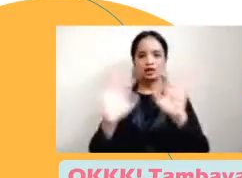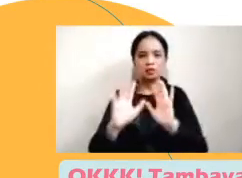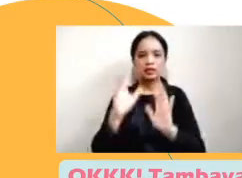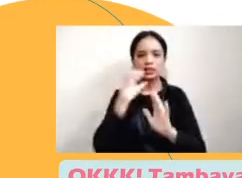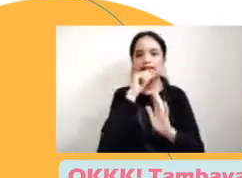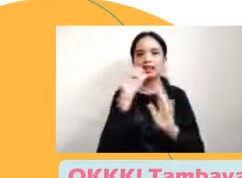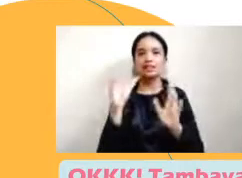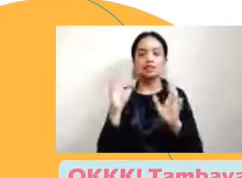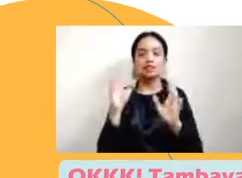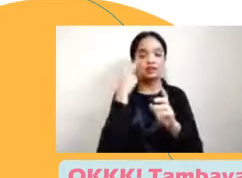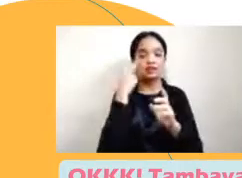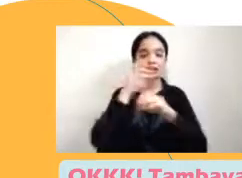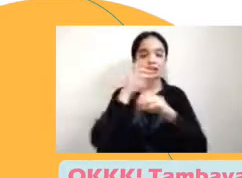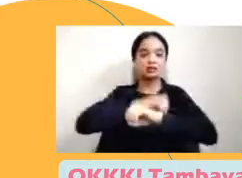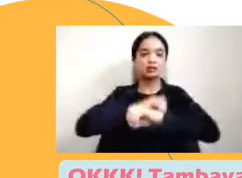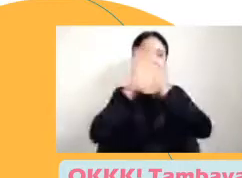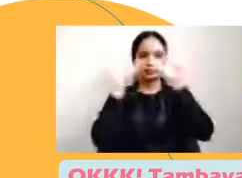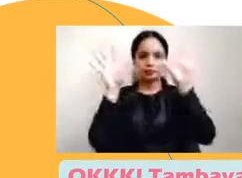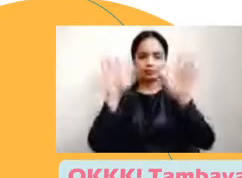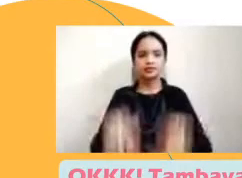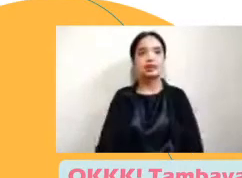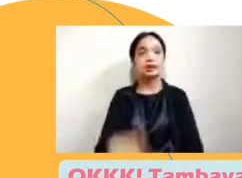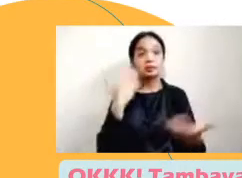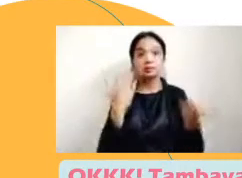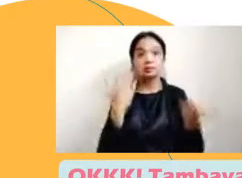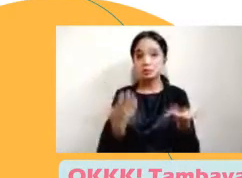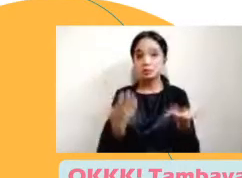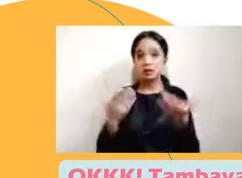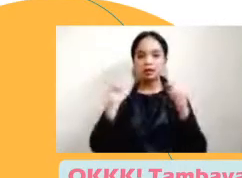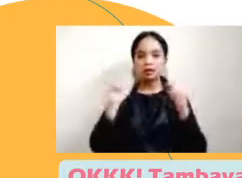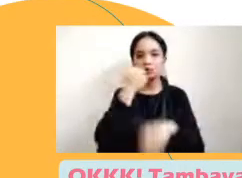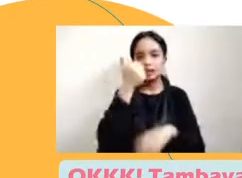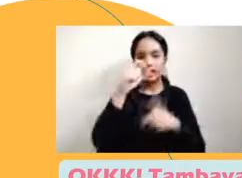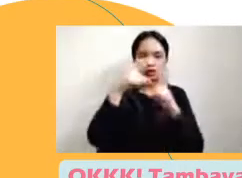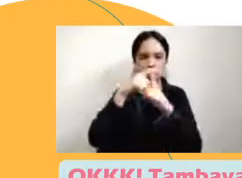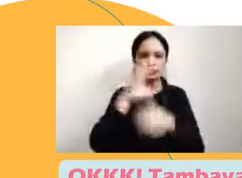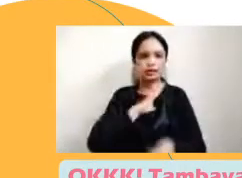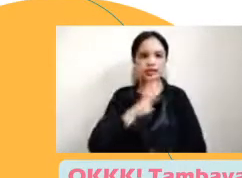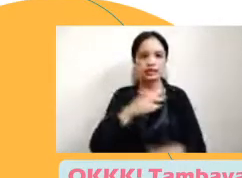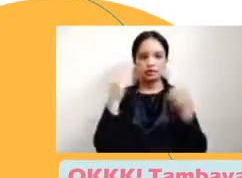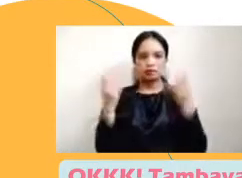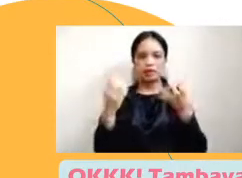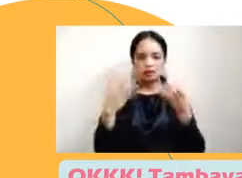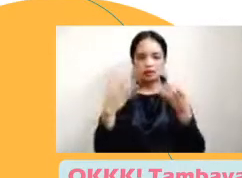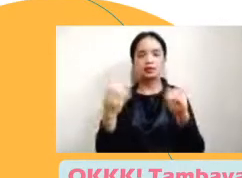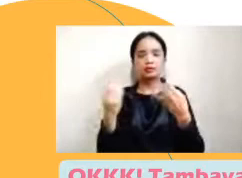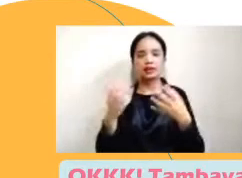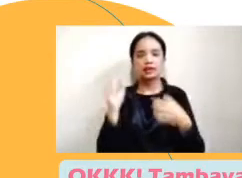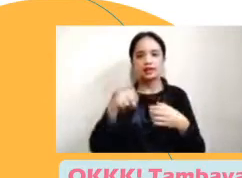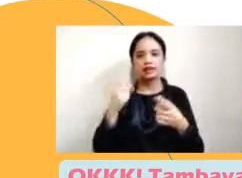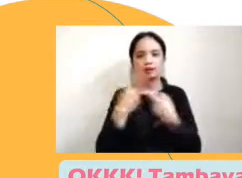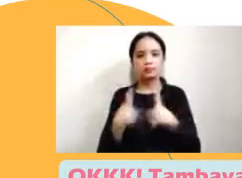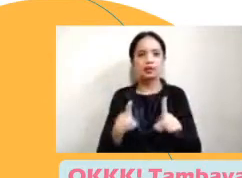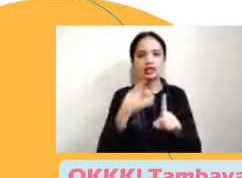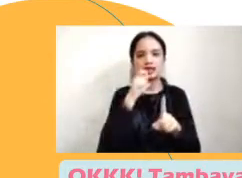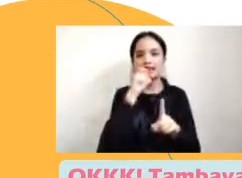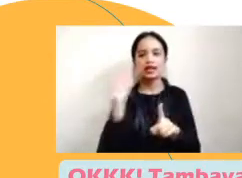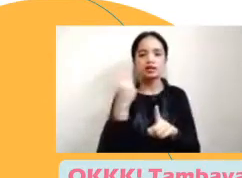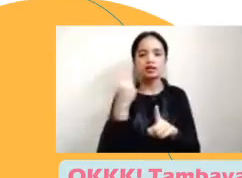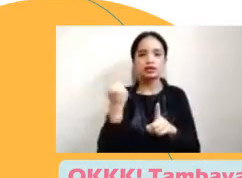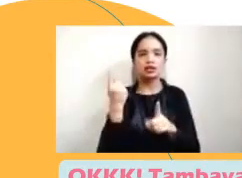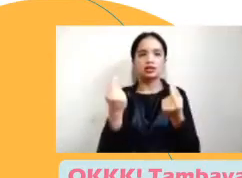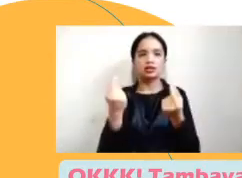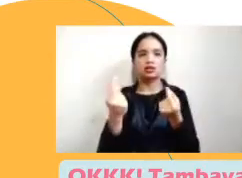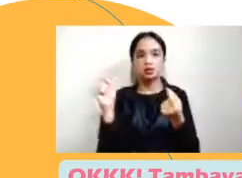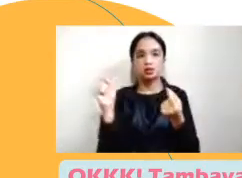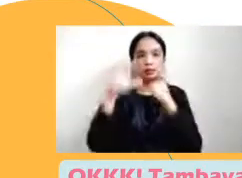Liwanag. Okay, siguro pwede na muna tong 10. Ang dami pa, I'm sure marami. Ang dami pa, pero hindi lang naman itong gagawin natin. So ito ang ating